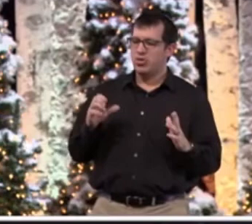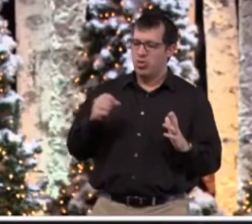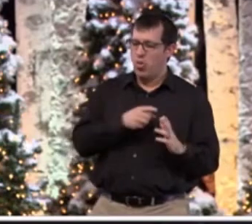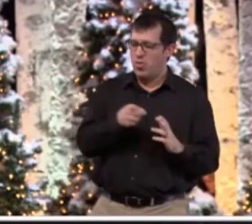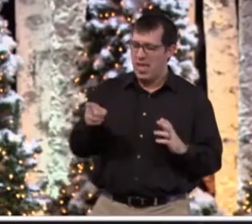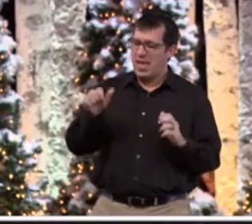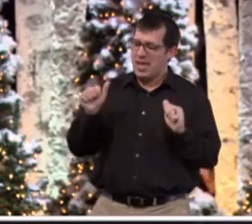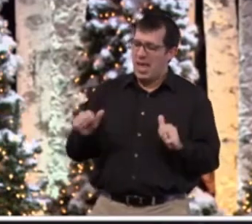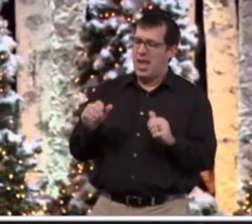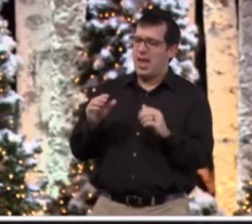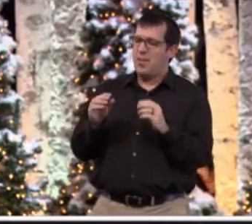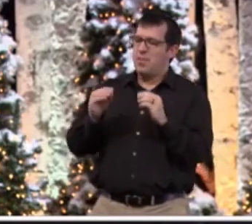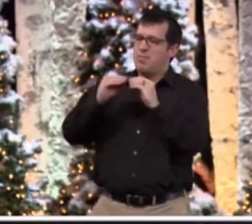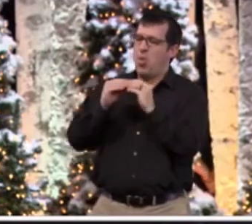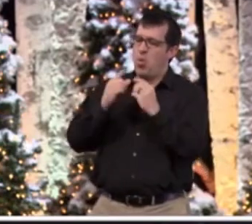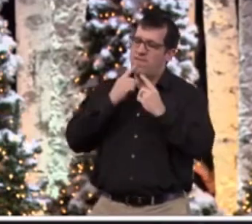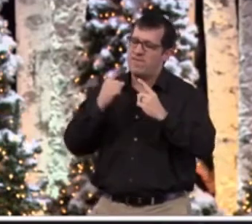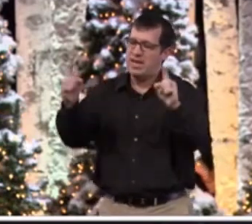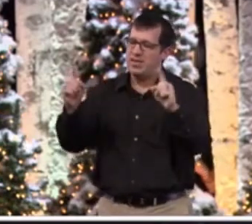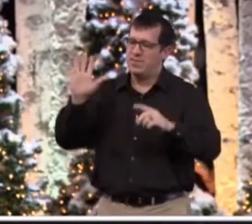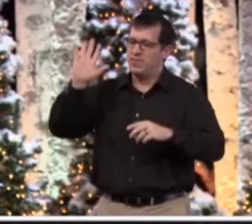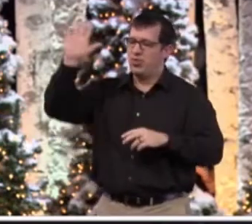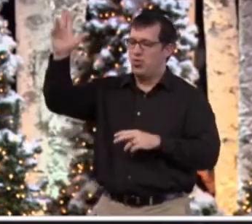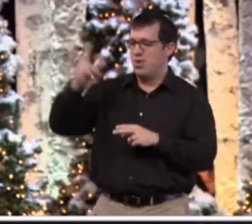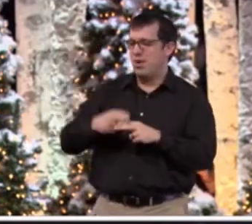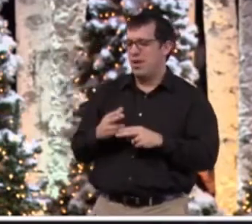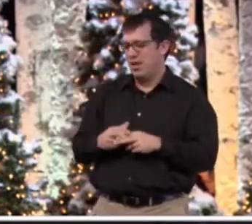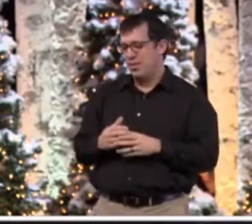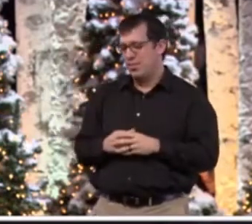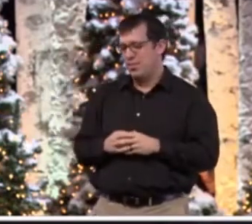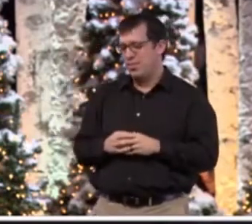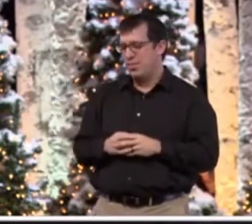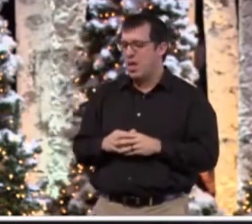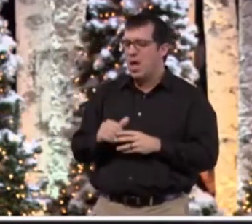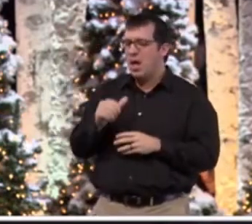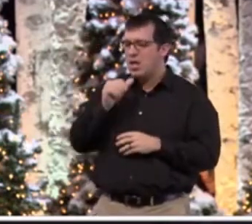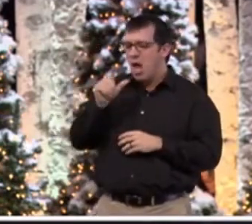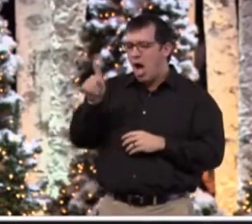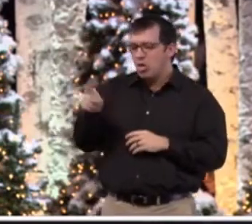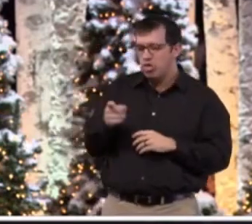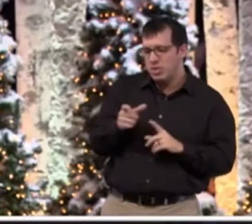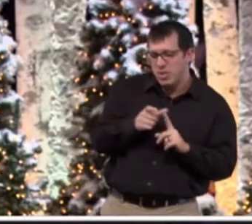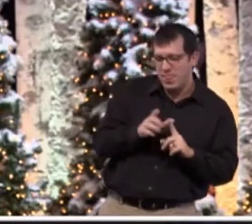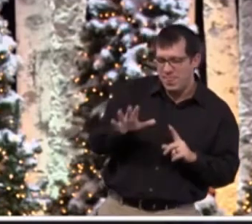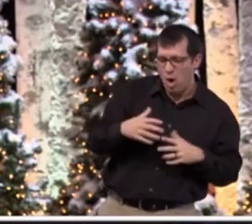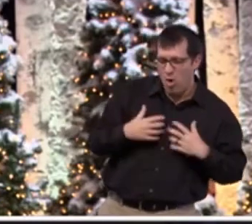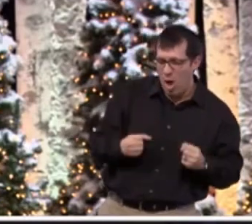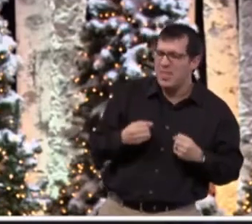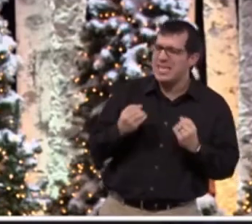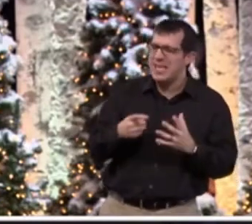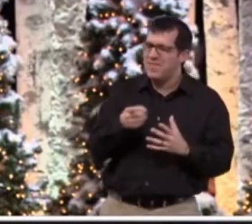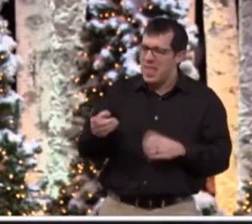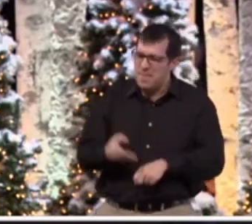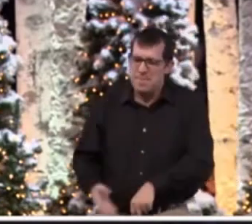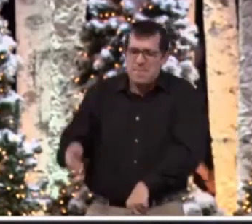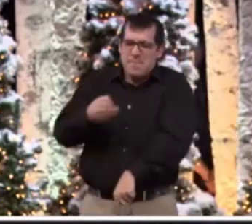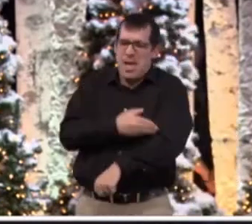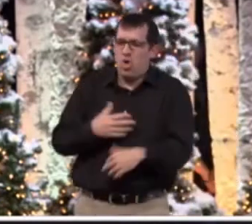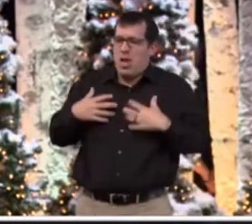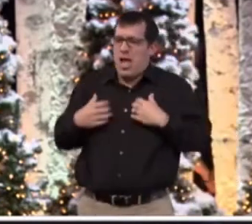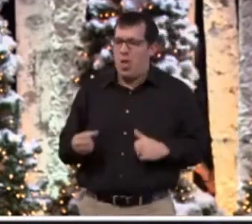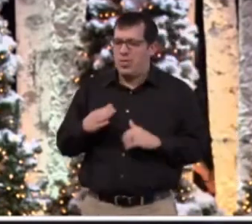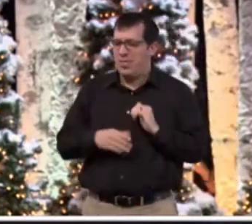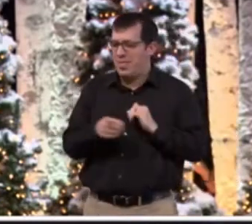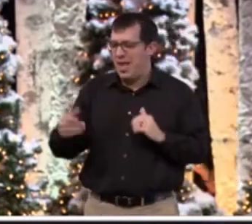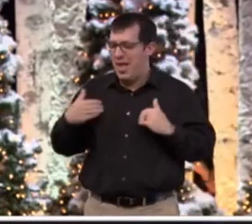तपाईँको नाउँका खातिर अझ धेरै प्रभावकारी बन्न सकौँ। केवल उनीहरूको स्वास्थ्यलाई मात्र सुरक्षा नदिनुहोस्, हरेकलाई